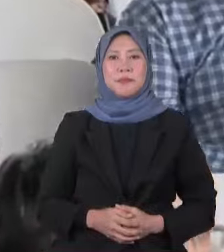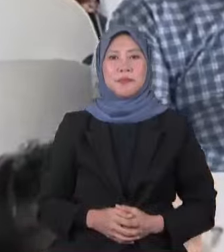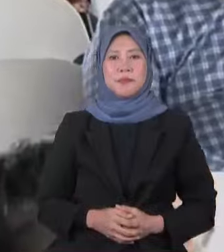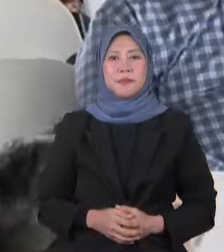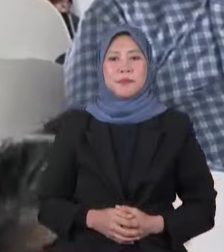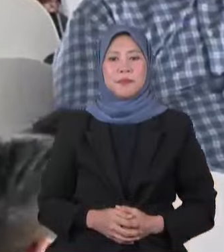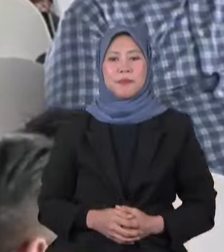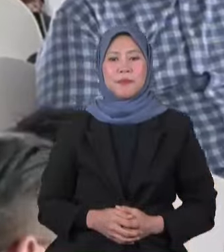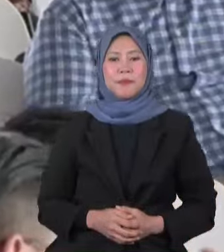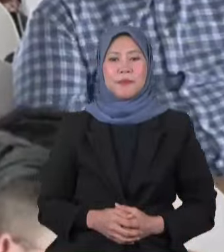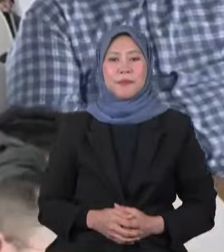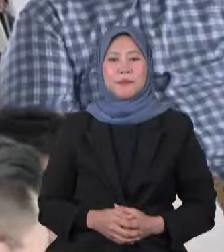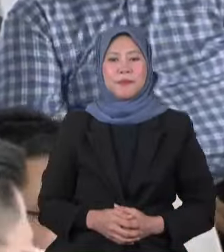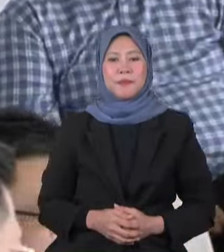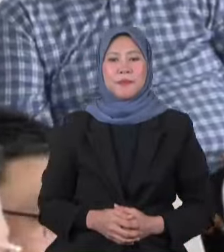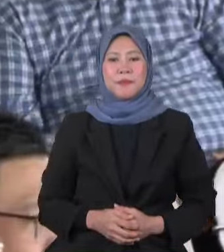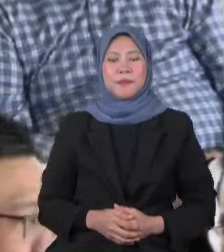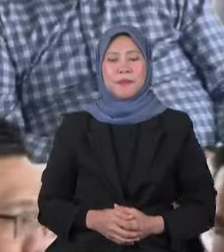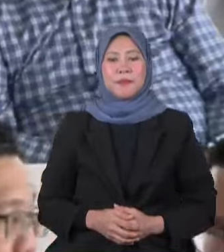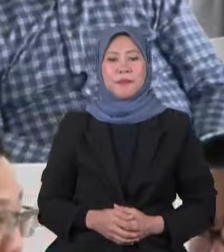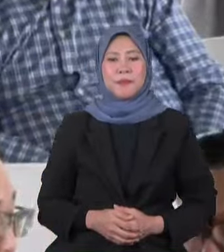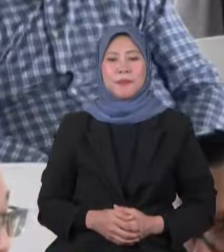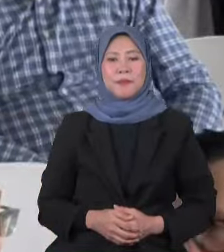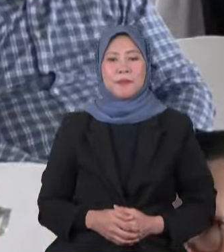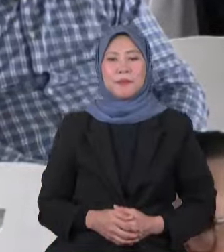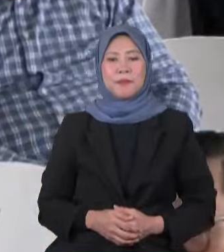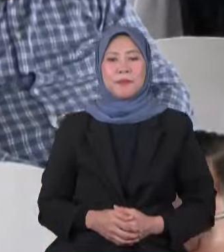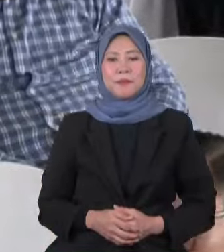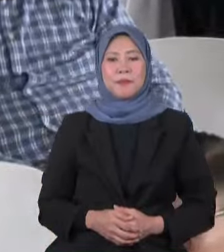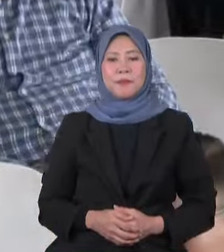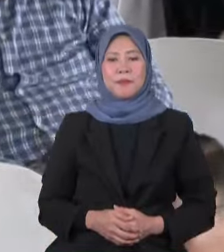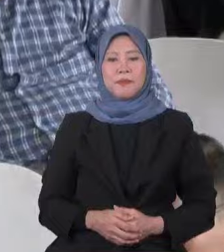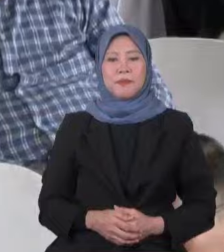Warabatna ala qulubihim wa qalu